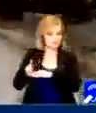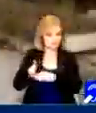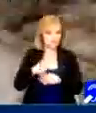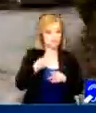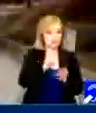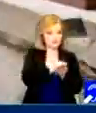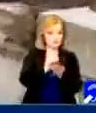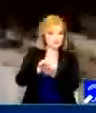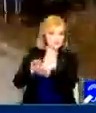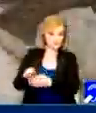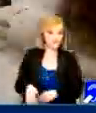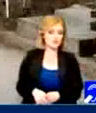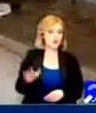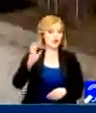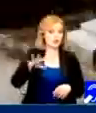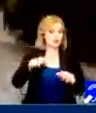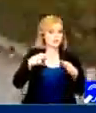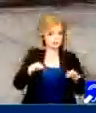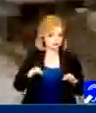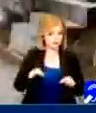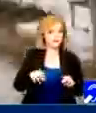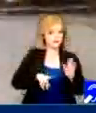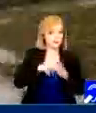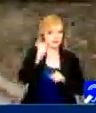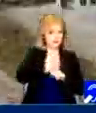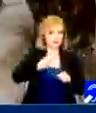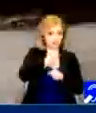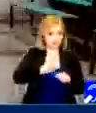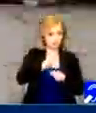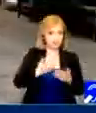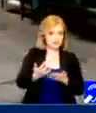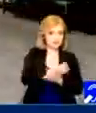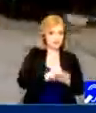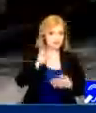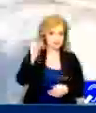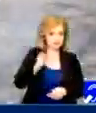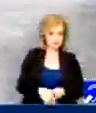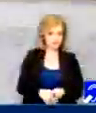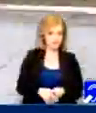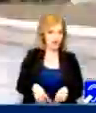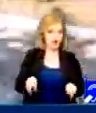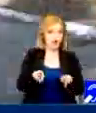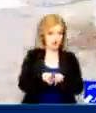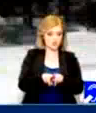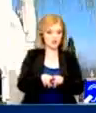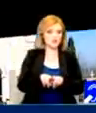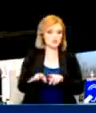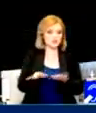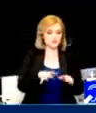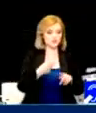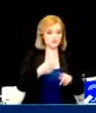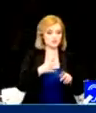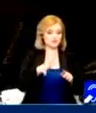fi restricționată circulația prin cimitir, muncitorii vor începe să adune toate gunoaiele. Asemenea, lucrări se vor desfășura în toate cele